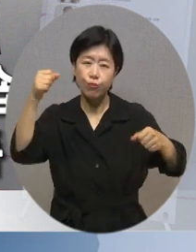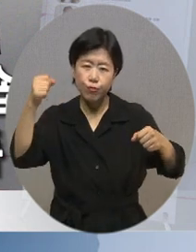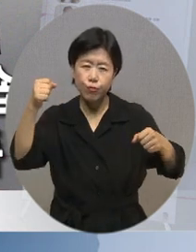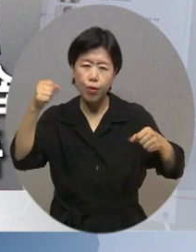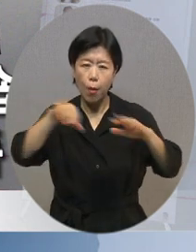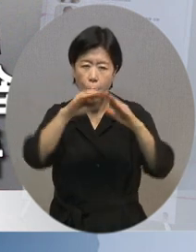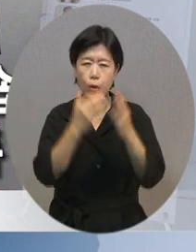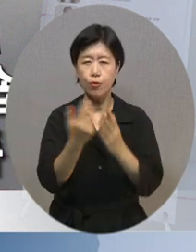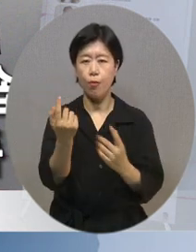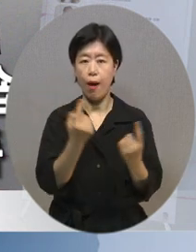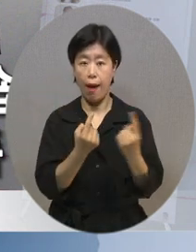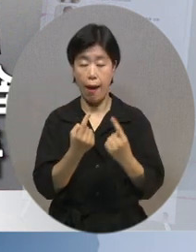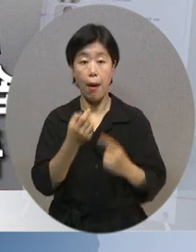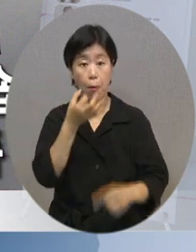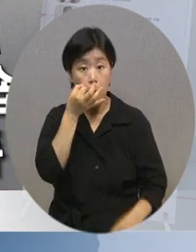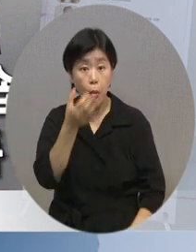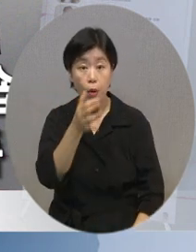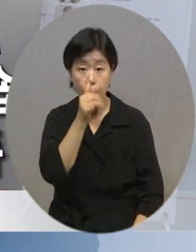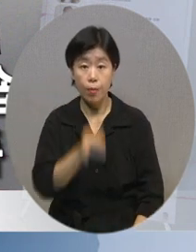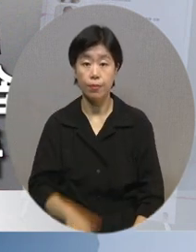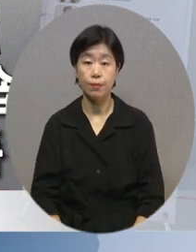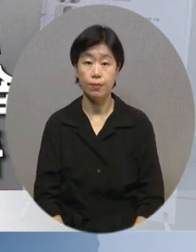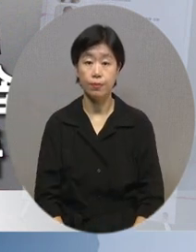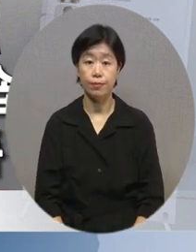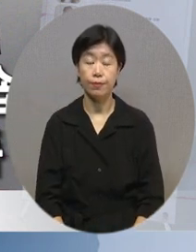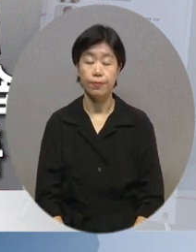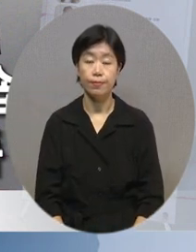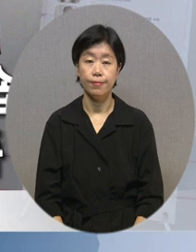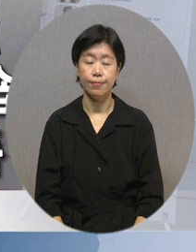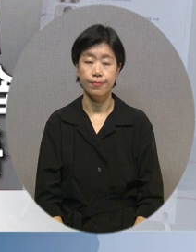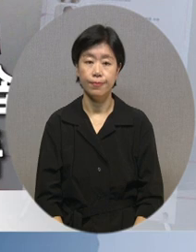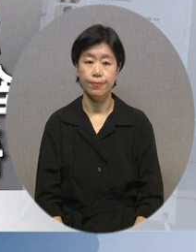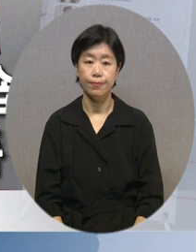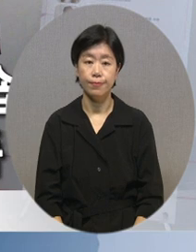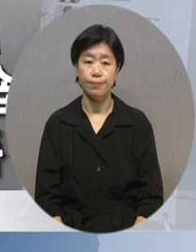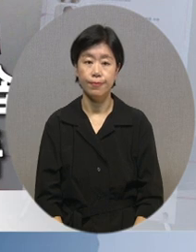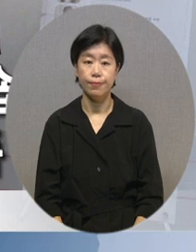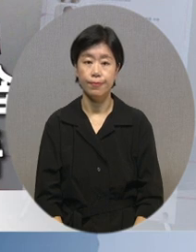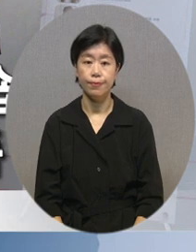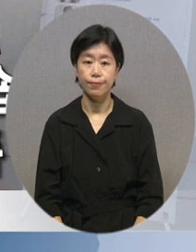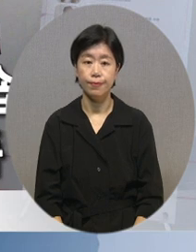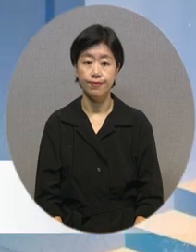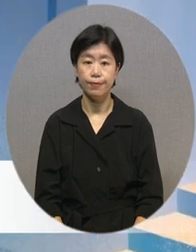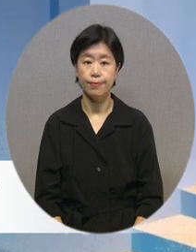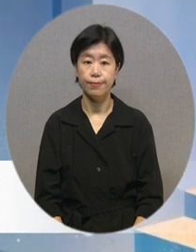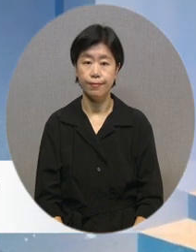장애무용 작품들을 선보여 왔는데요. 이곳에 정유정 기자가 다녀왔습니다.